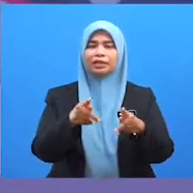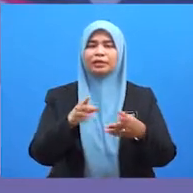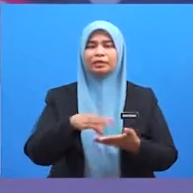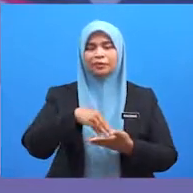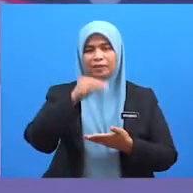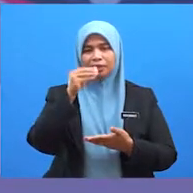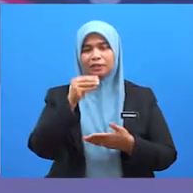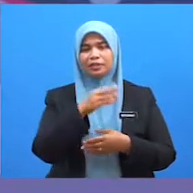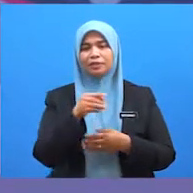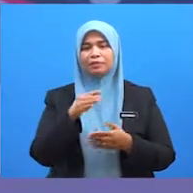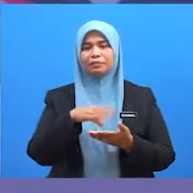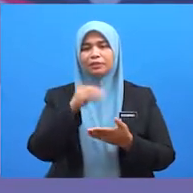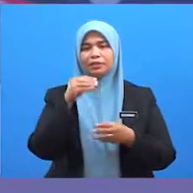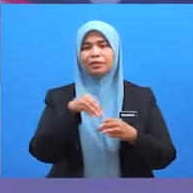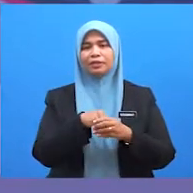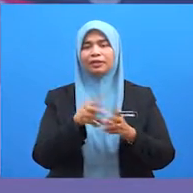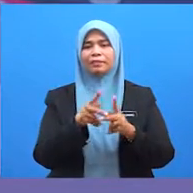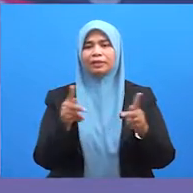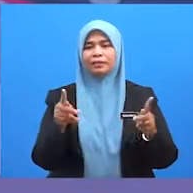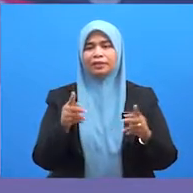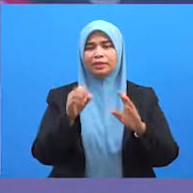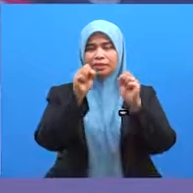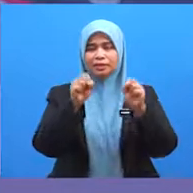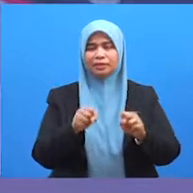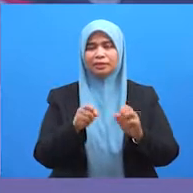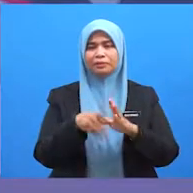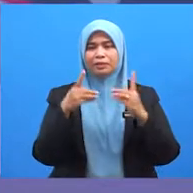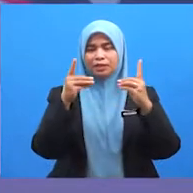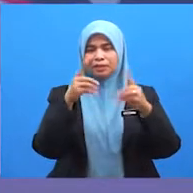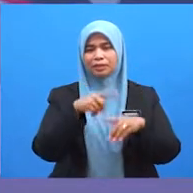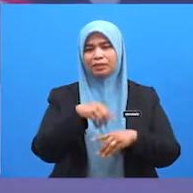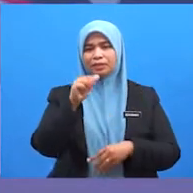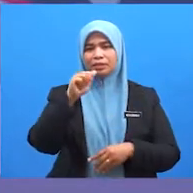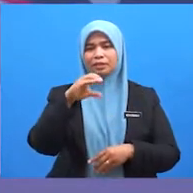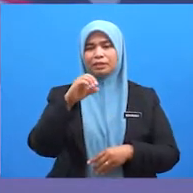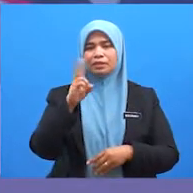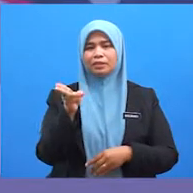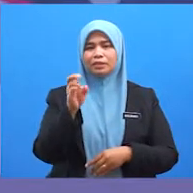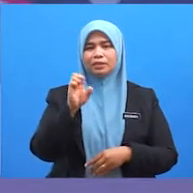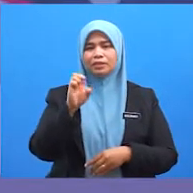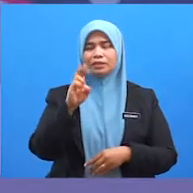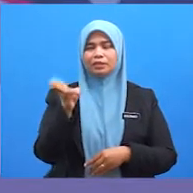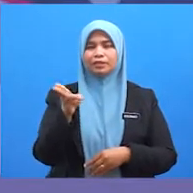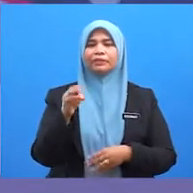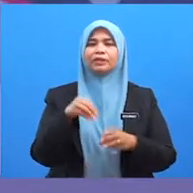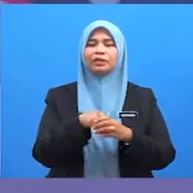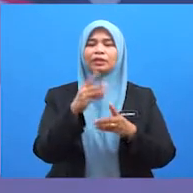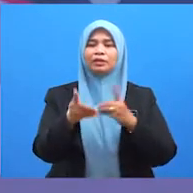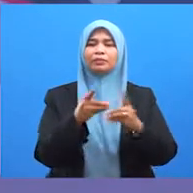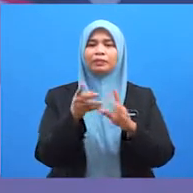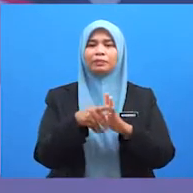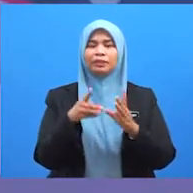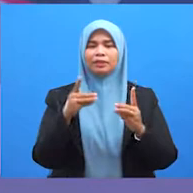pembelajaran dalam perkembangan sistem pendidikan di Aceh. Dalam dunia pendidikan,